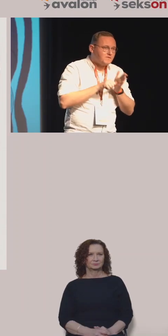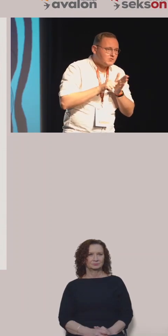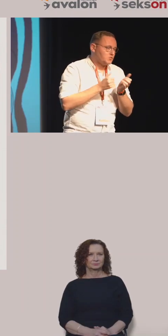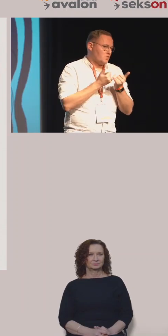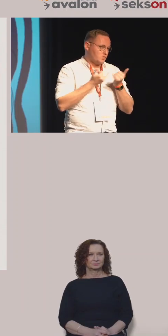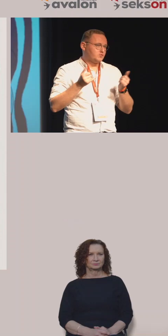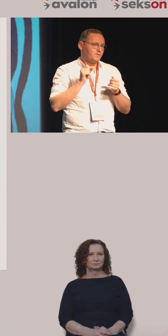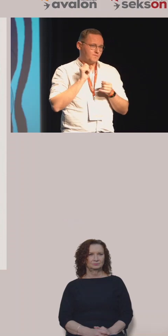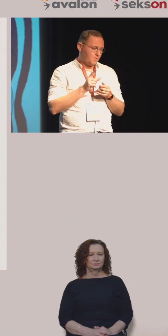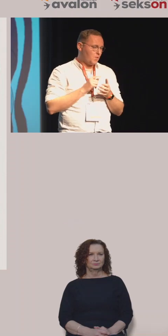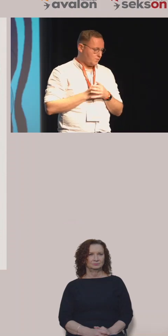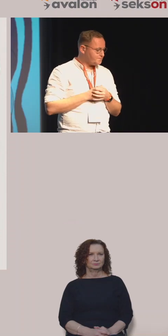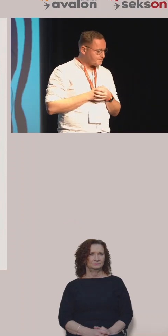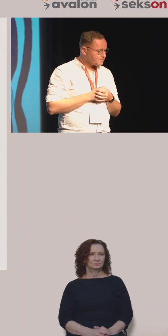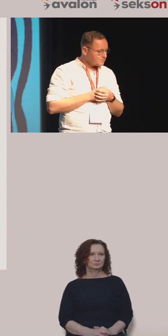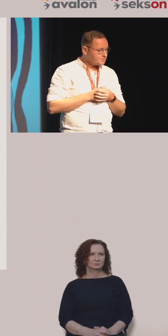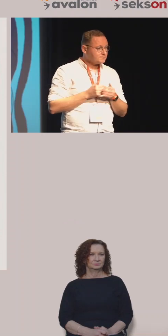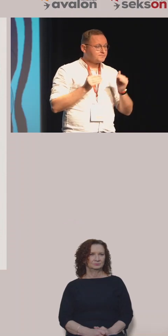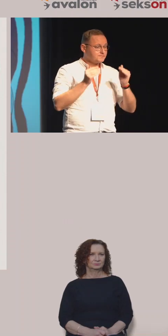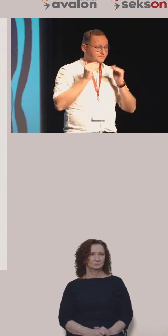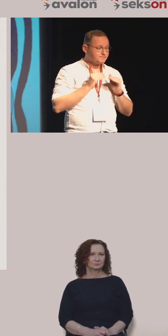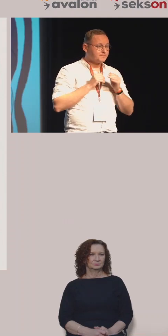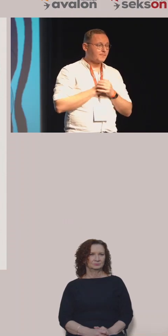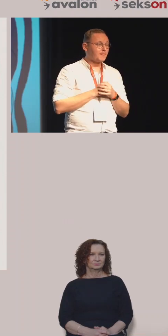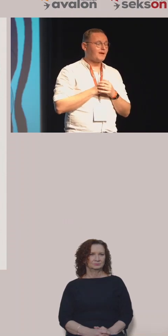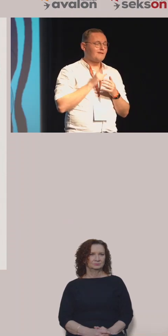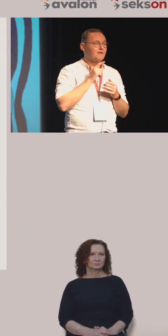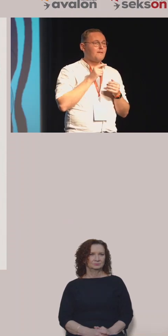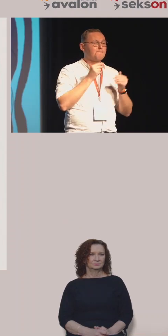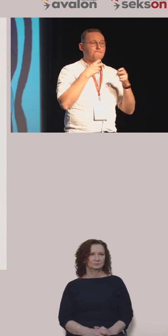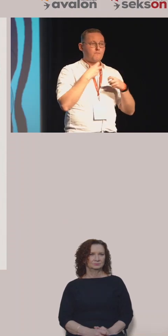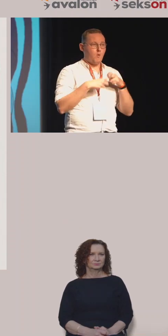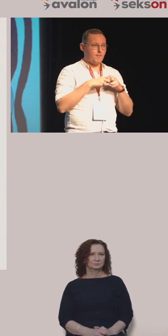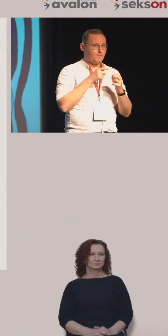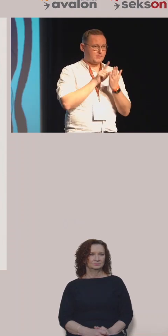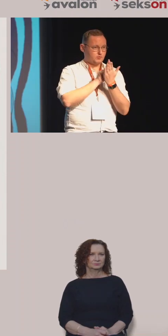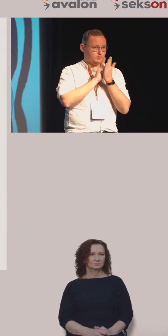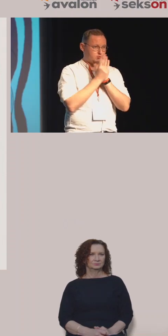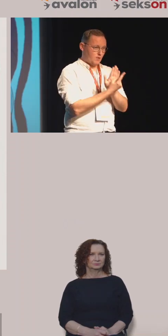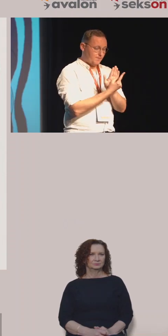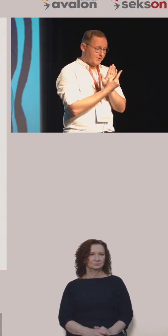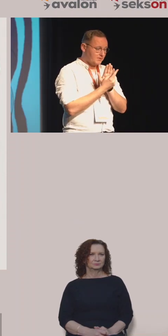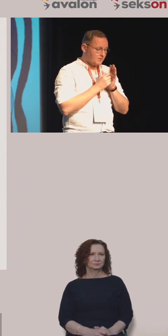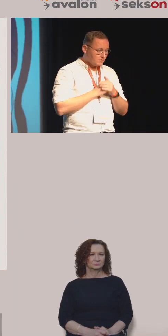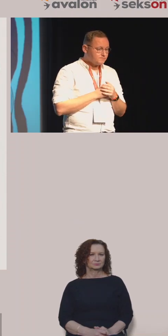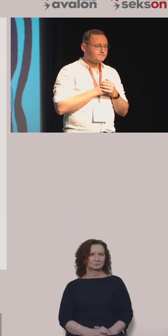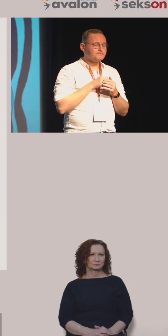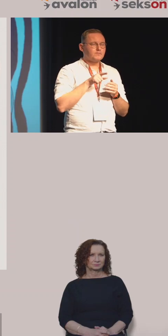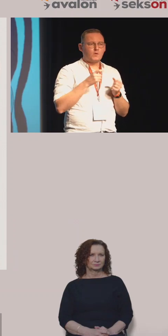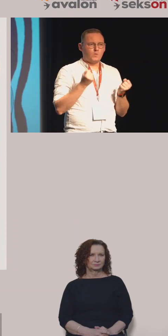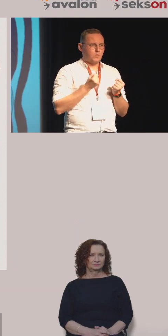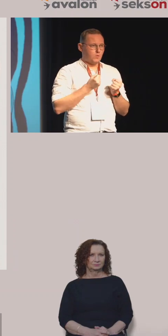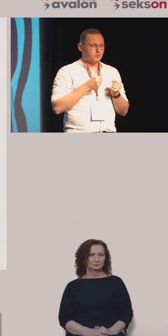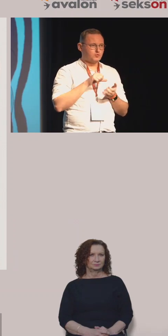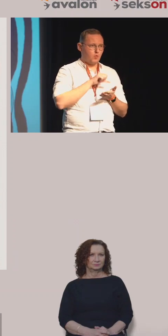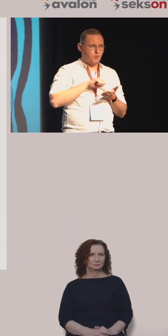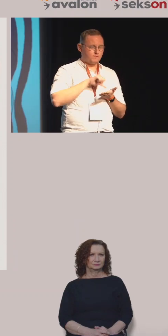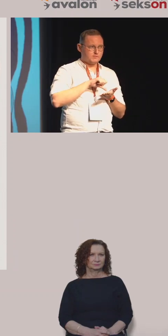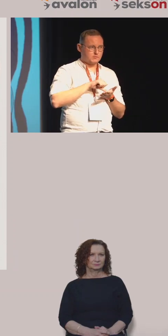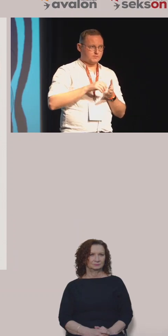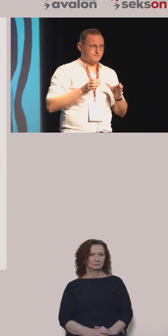Różne podejmuje działania, warsztaty. Kolejna sprawa, problem coming